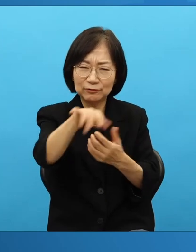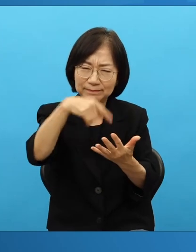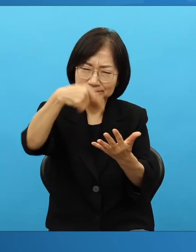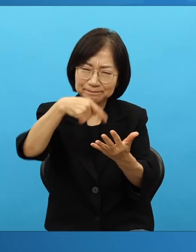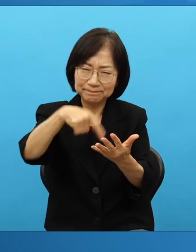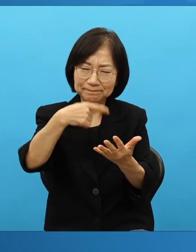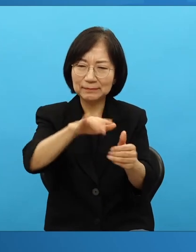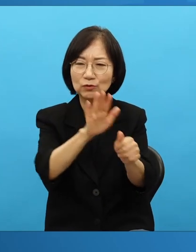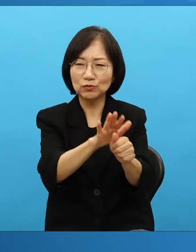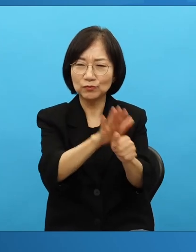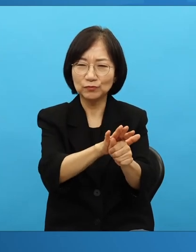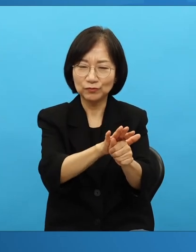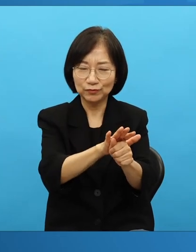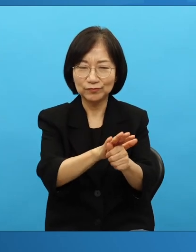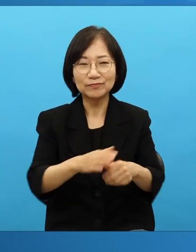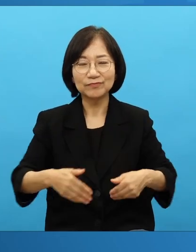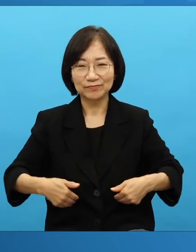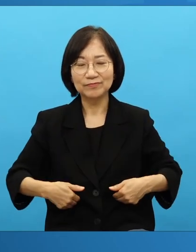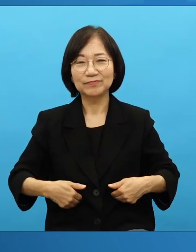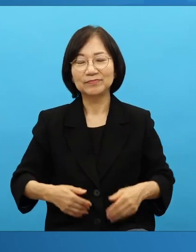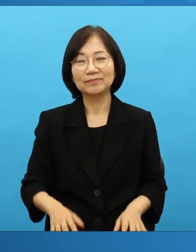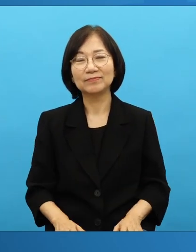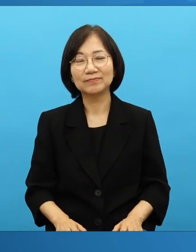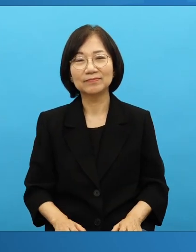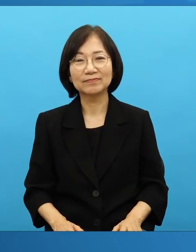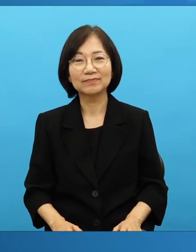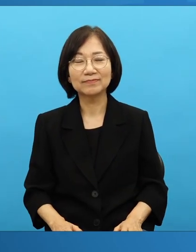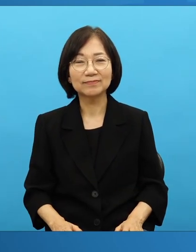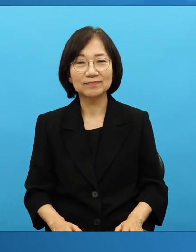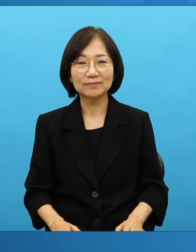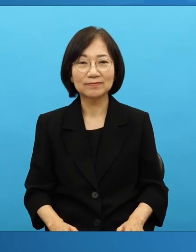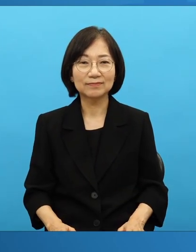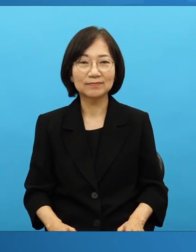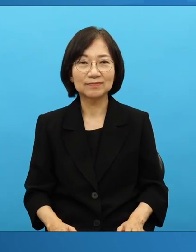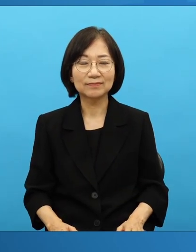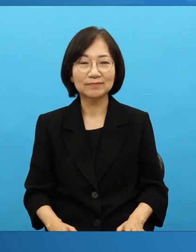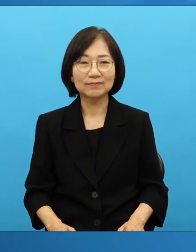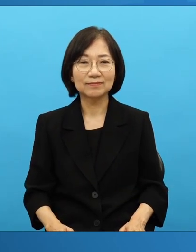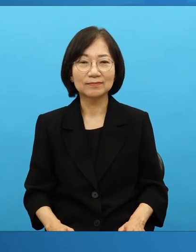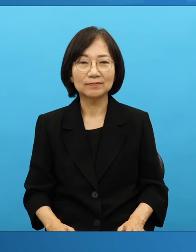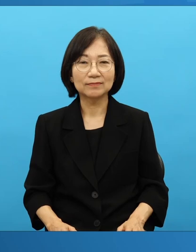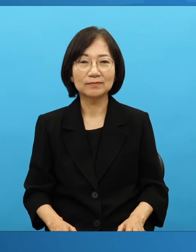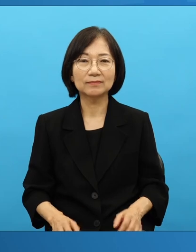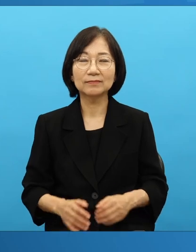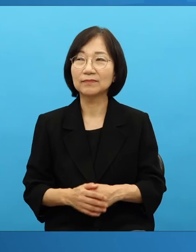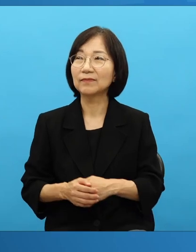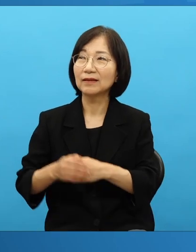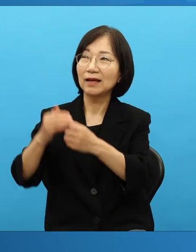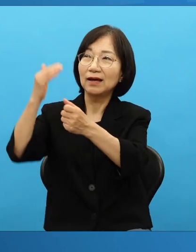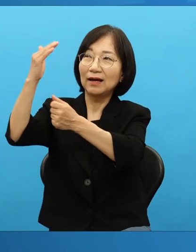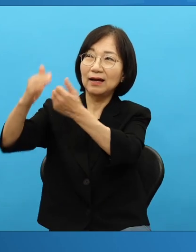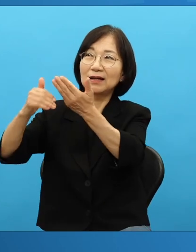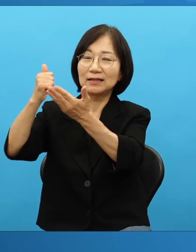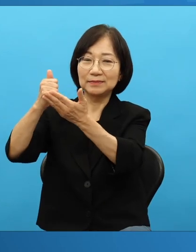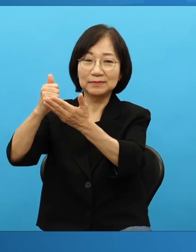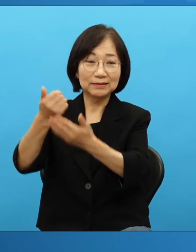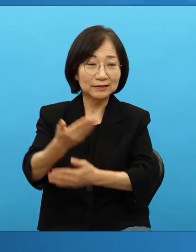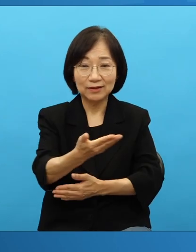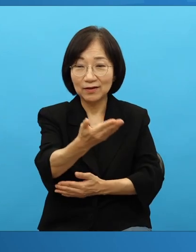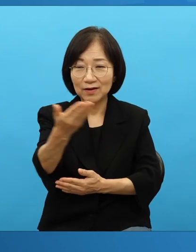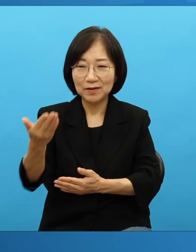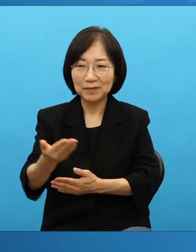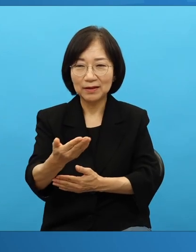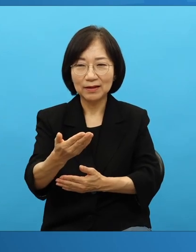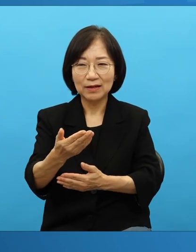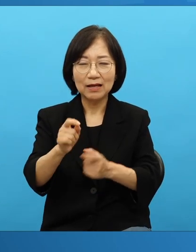知道怎么祷告，再送他们到世上去。 이걸 우리가 해야 된다 이 말이야. 这是我们得做的事情。 하나님은 여러분에게 영원한 평생의 답을 딱 내실